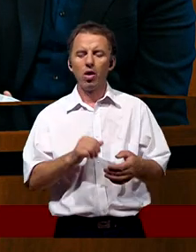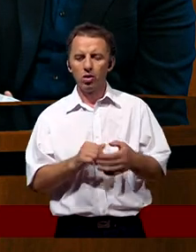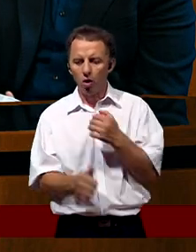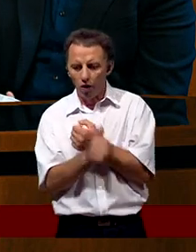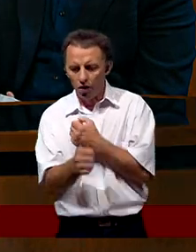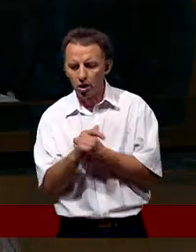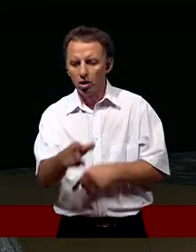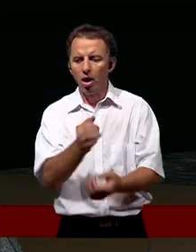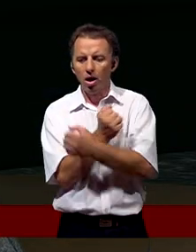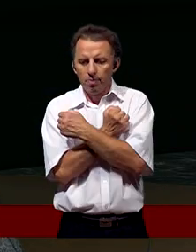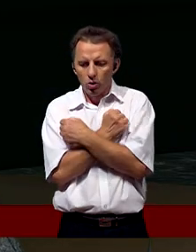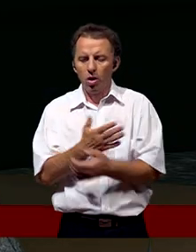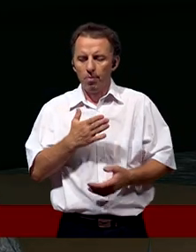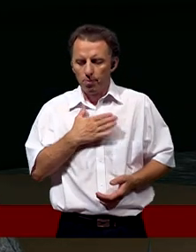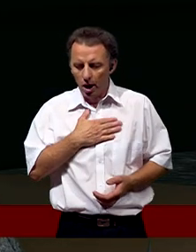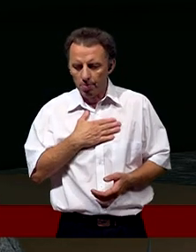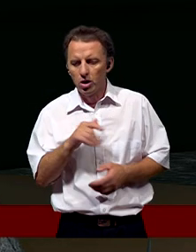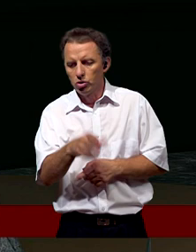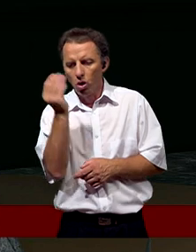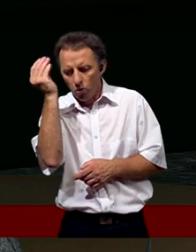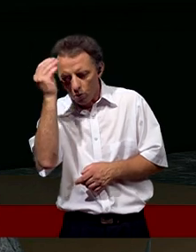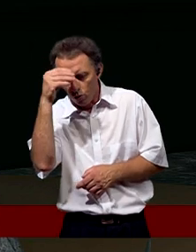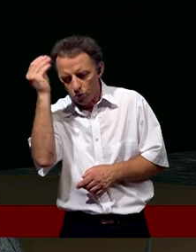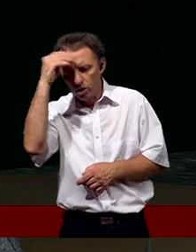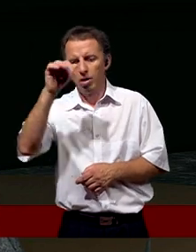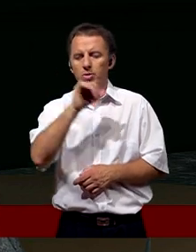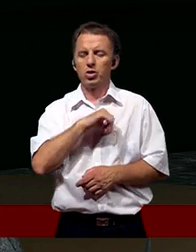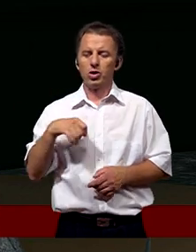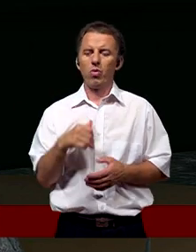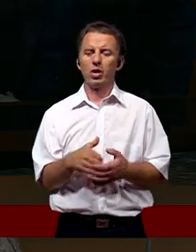dowodem tego, że faktycznie tą miłość mamy i że się jej uczymy.